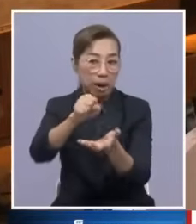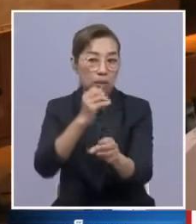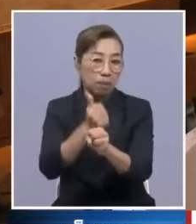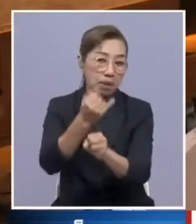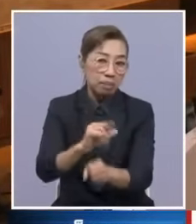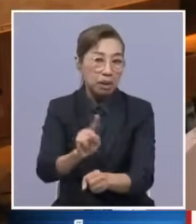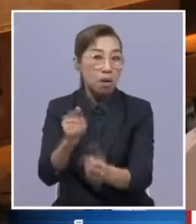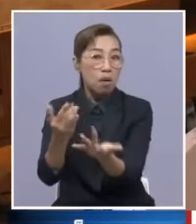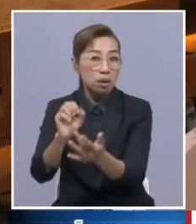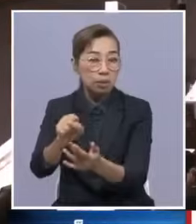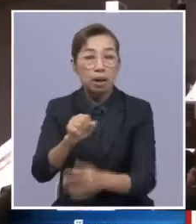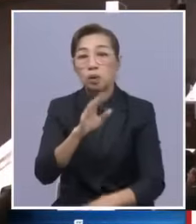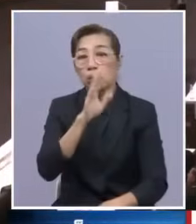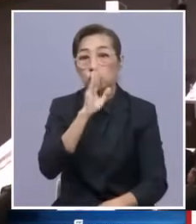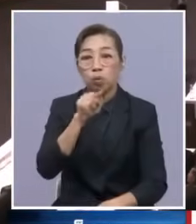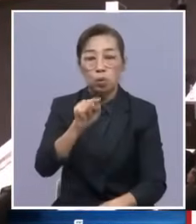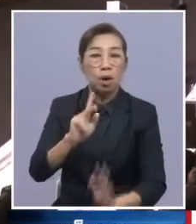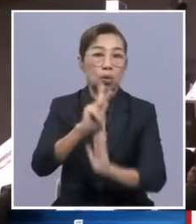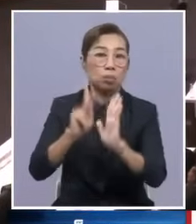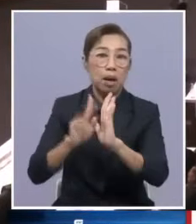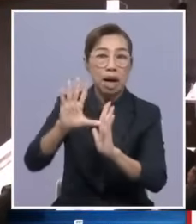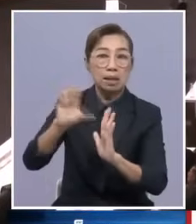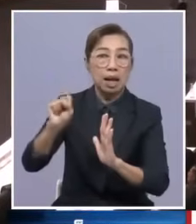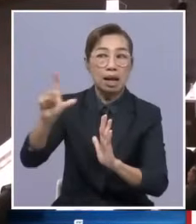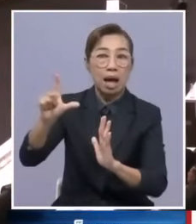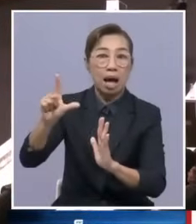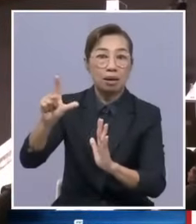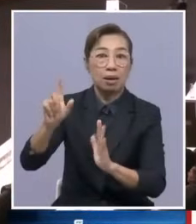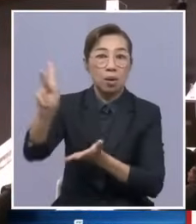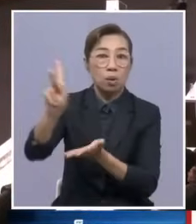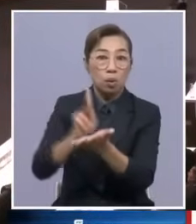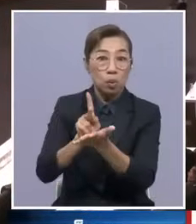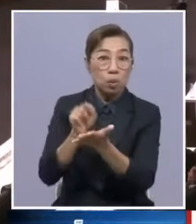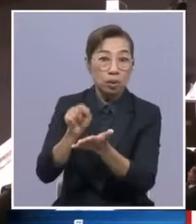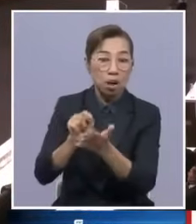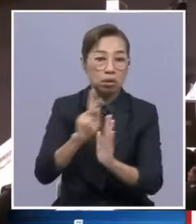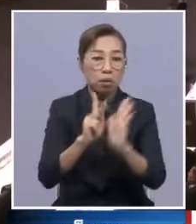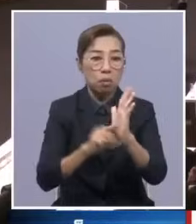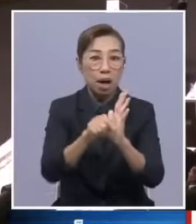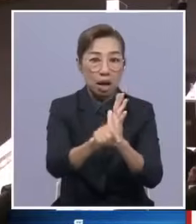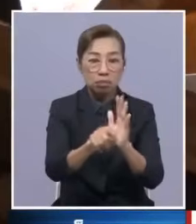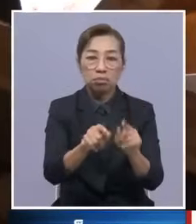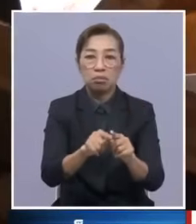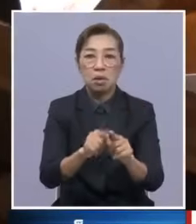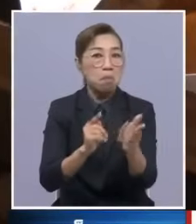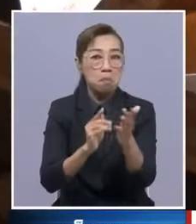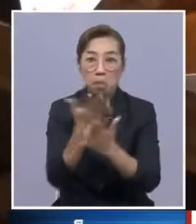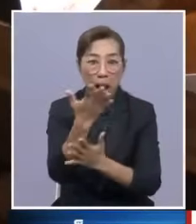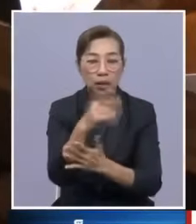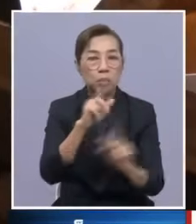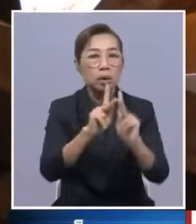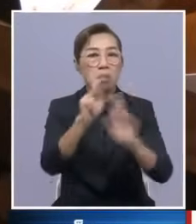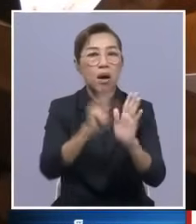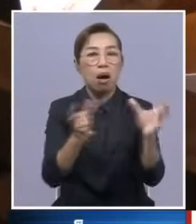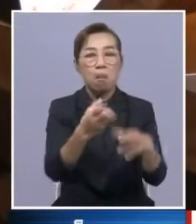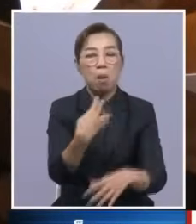องด้วยค่ะว่าที่สุดแล้วการออกกฎหมายกู้เงิน 500,000 ล้านบาทตามความเห็นของกฤษฎีกาถ้ากฤษฎีกาบอกว่าไม่สามารถทำ